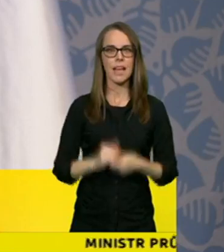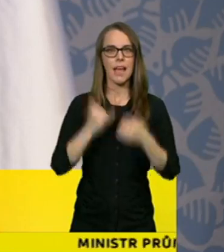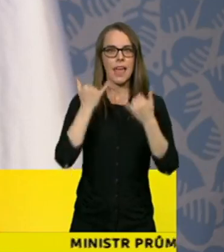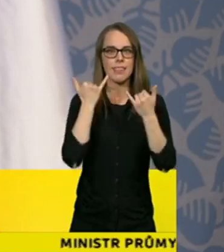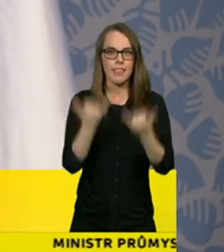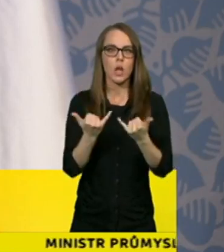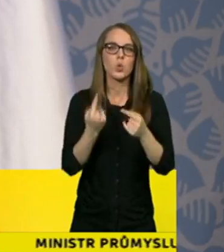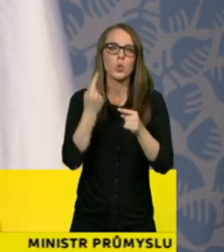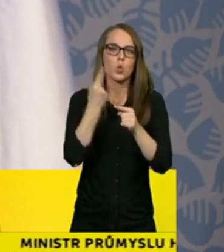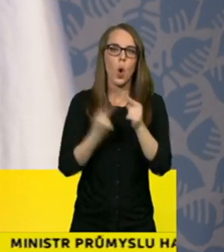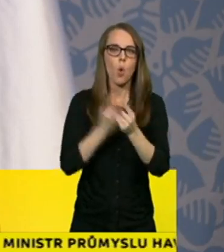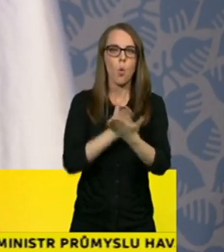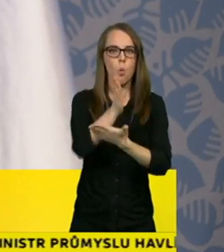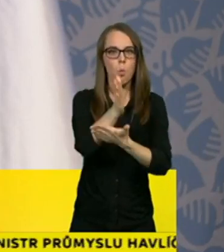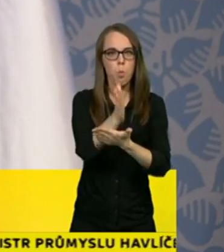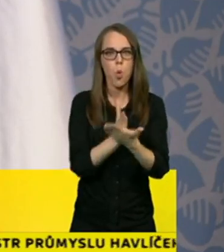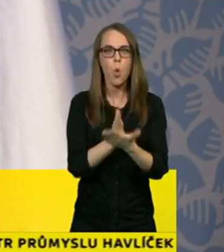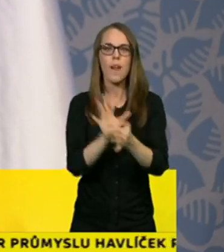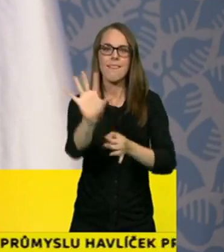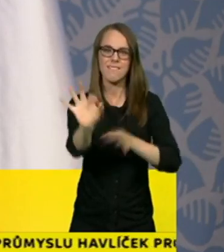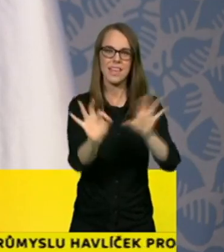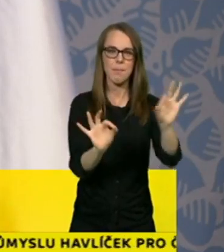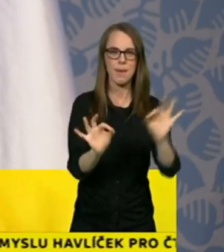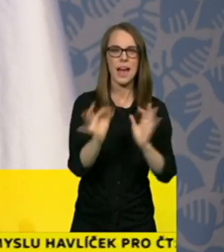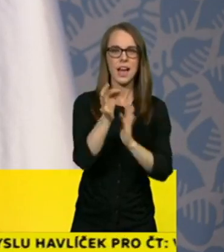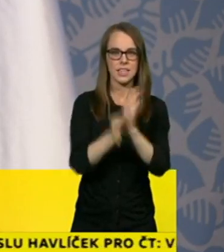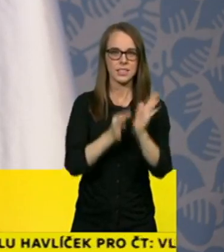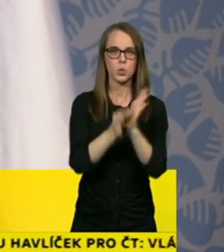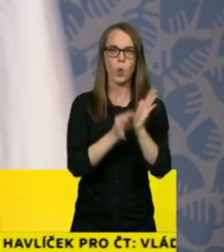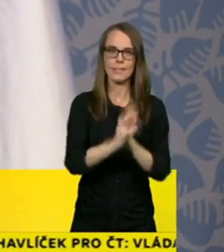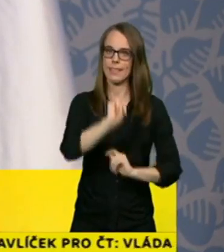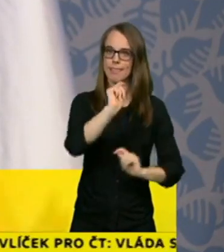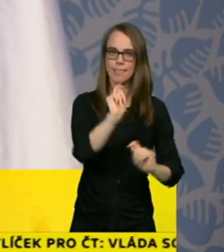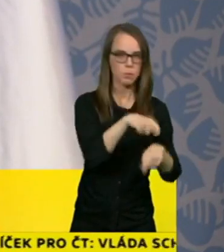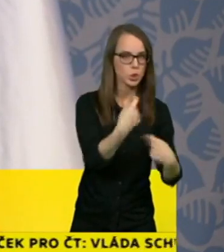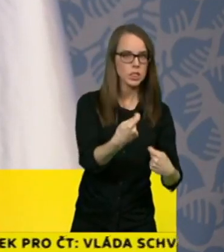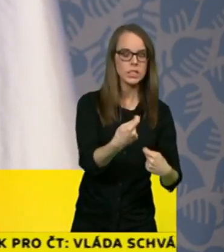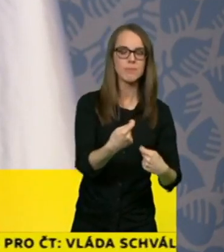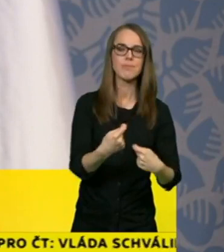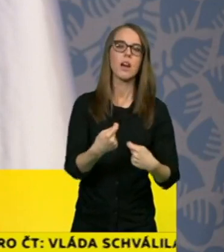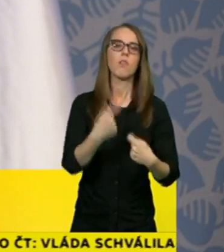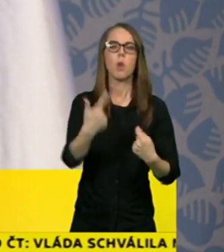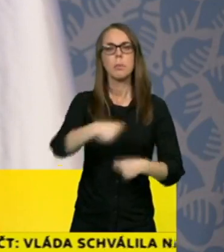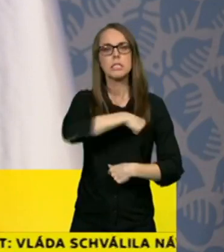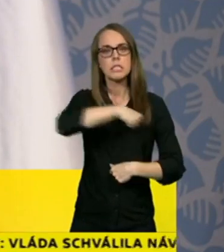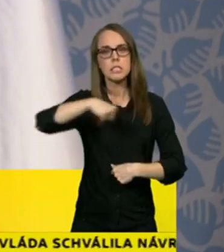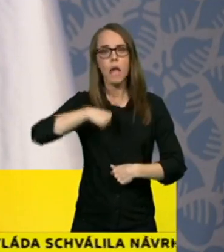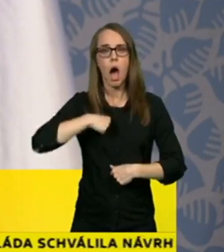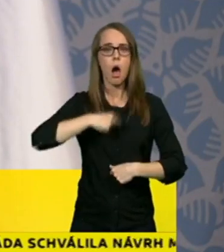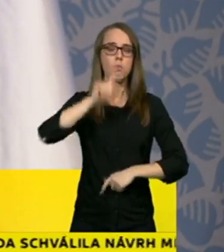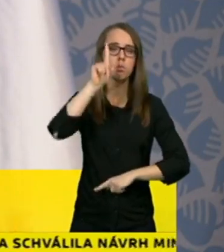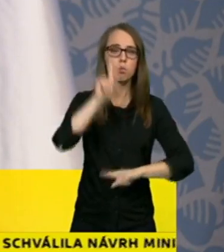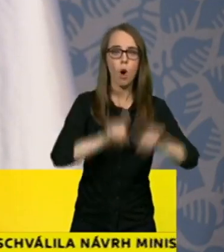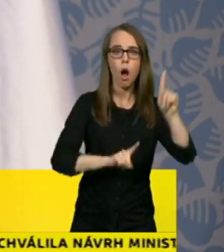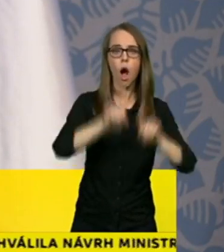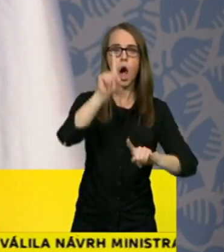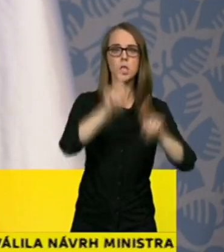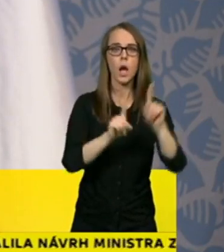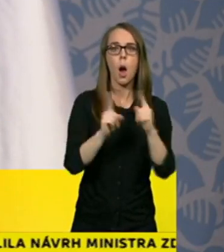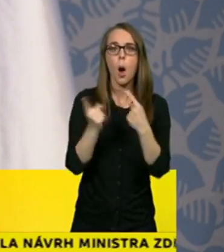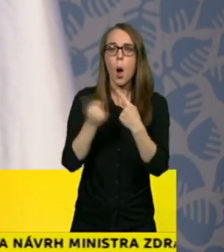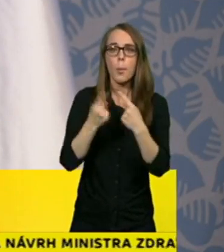kroku ty situace, kdy zkrátka lidé jsou někdo osamoceni na procházce a podobně, není nikdo v